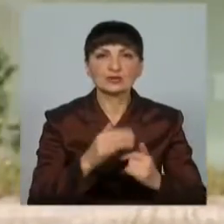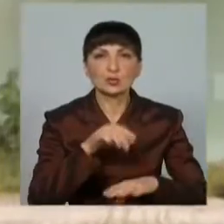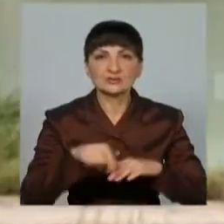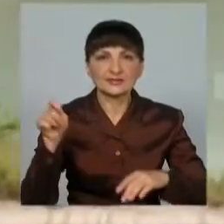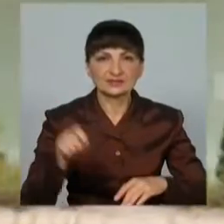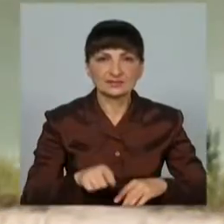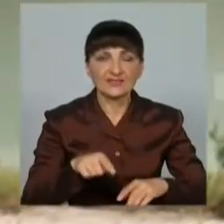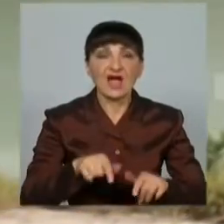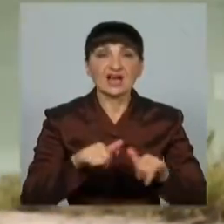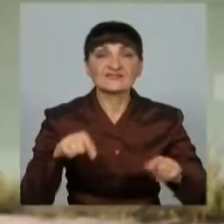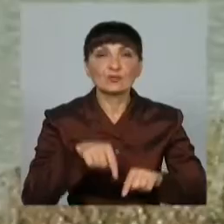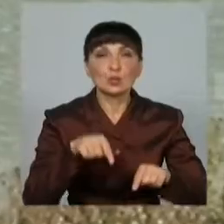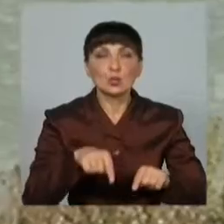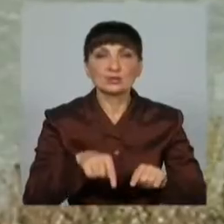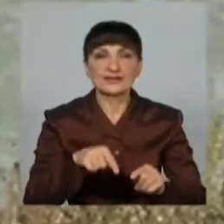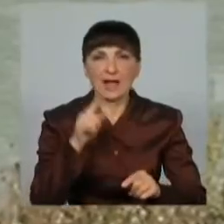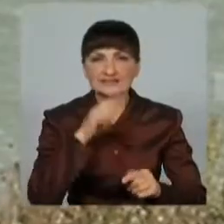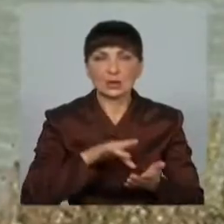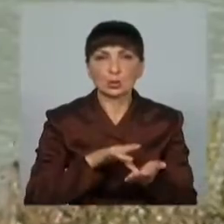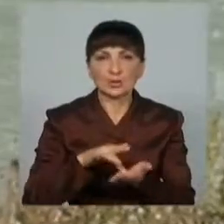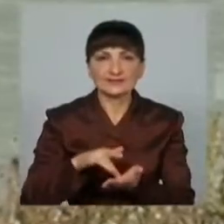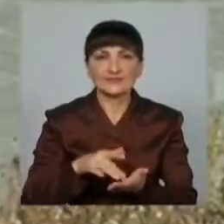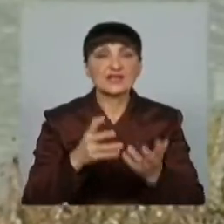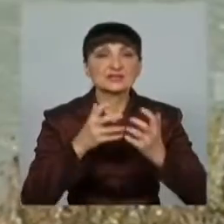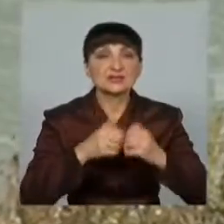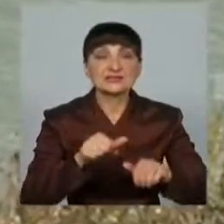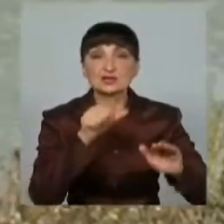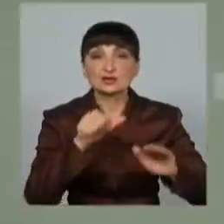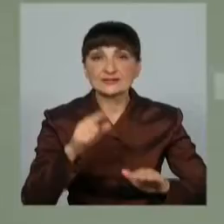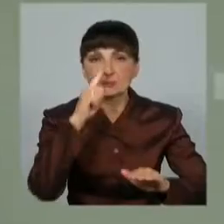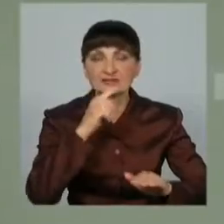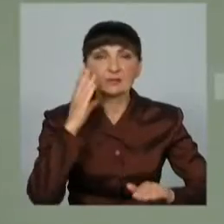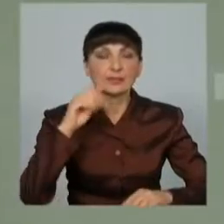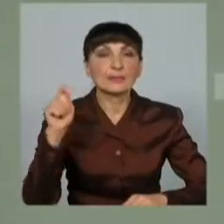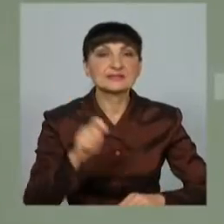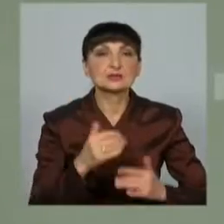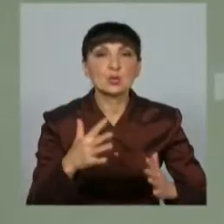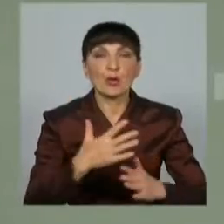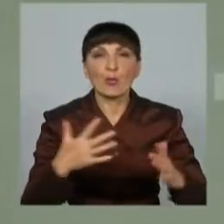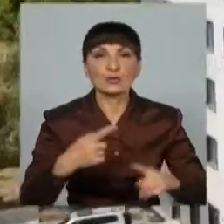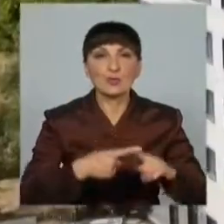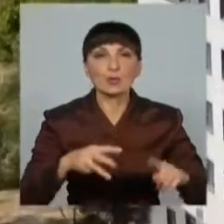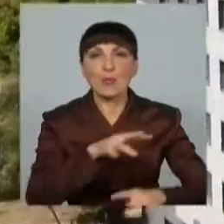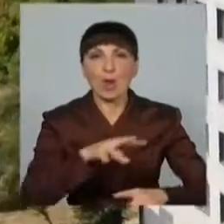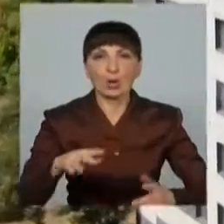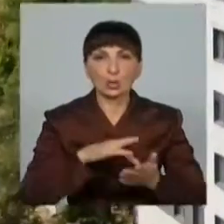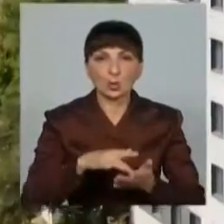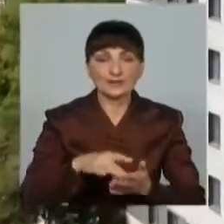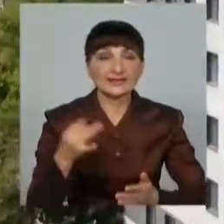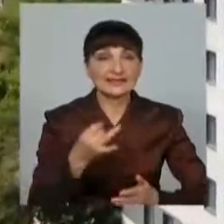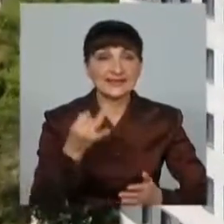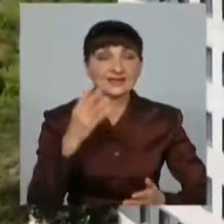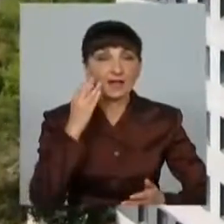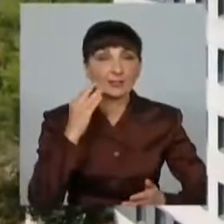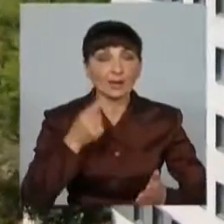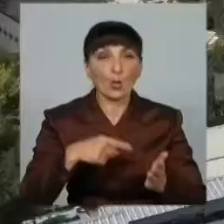зарубежья, развития внутреннего туризма. Согласно статданным, за последние полгода Алматы посетили больше полумиллиона туристов. Интерес к нашему городу